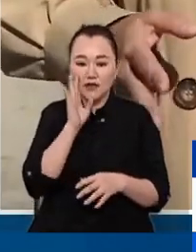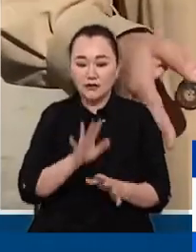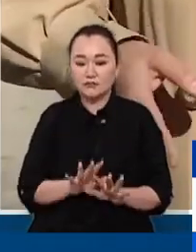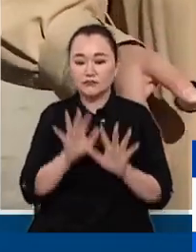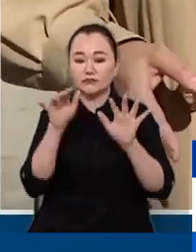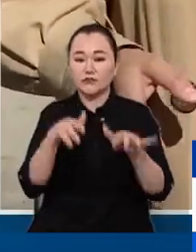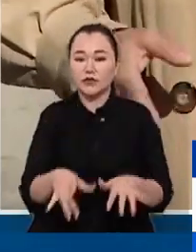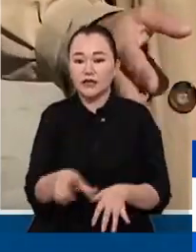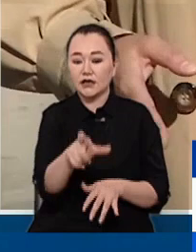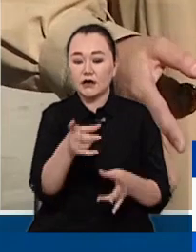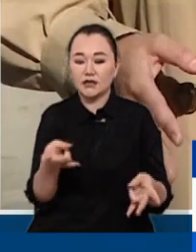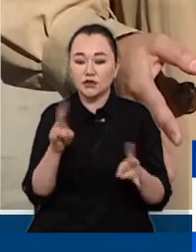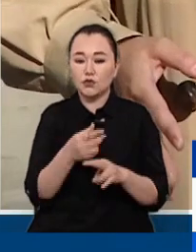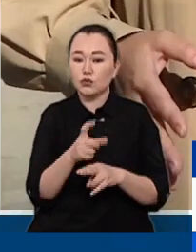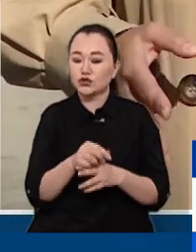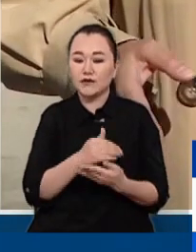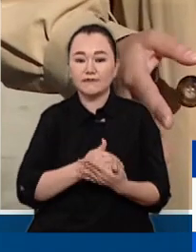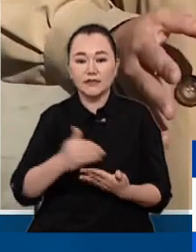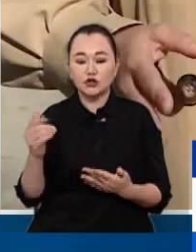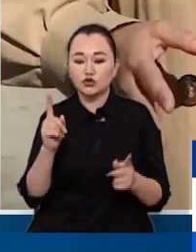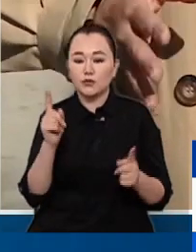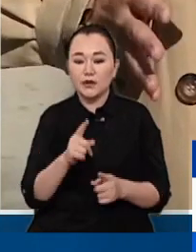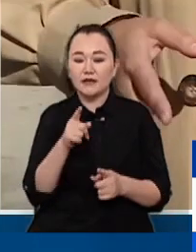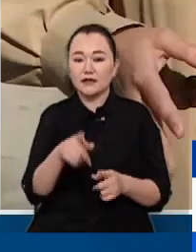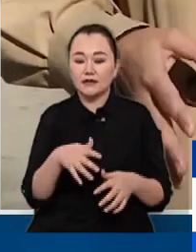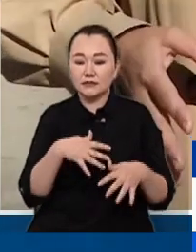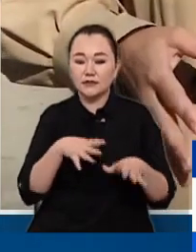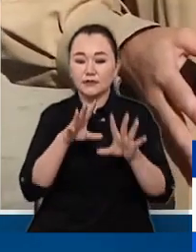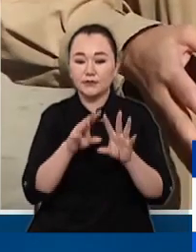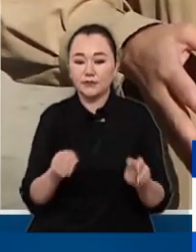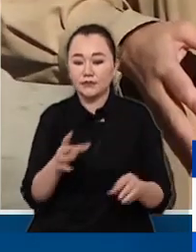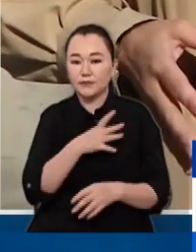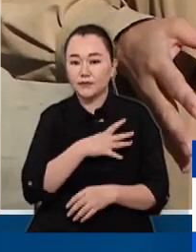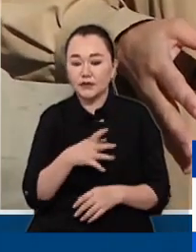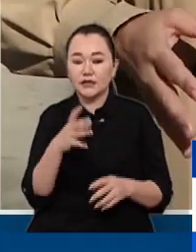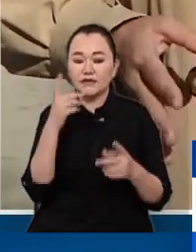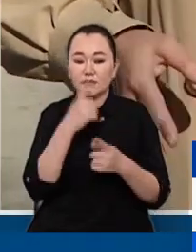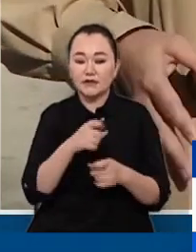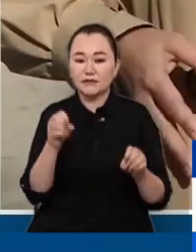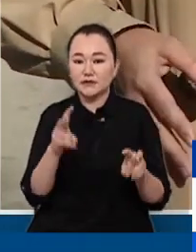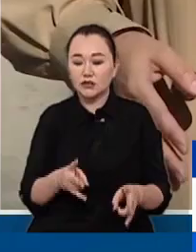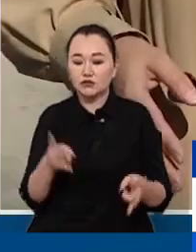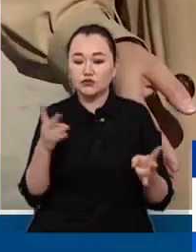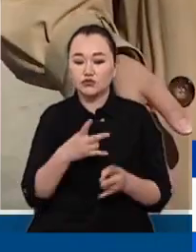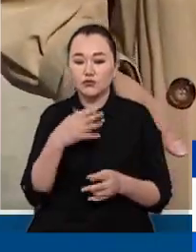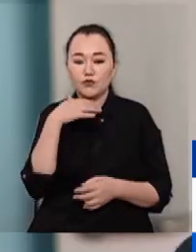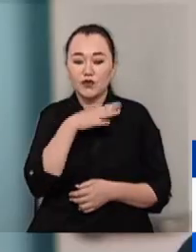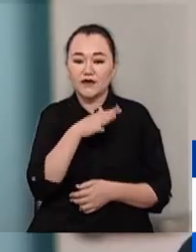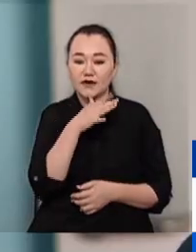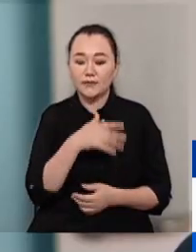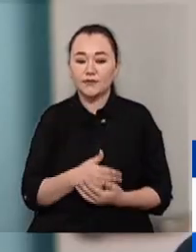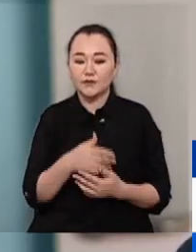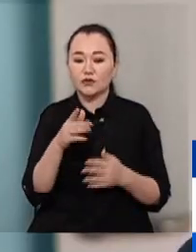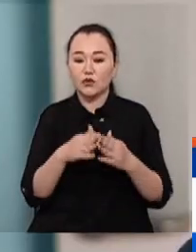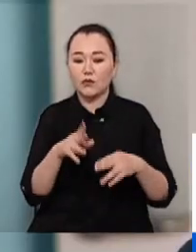в реке Кобда остается очень высоким. Чтобы она пошла на спад, по информации специалистов, понадобится много времени.